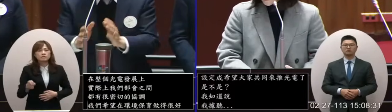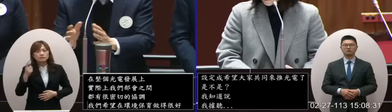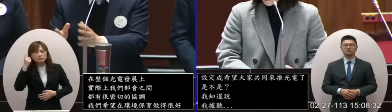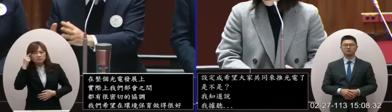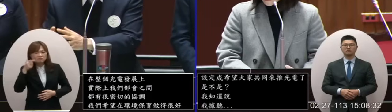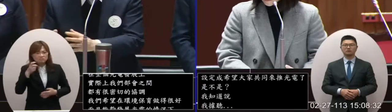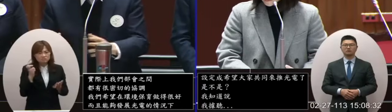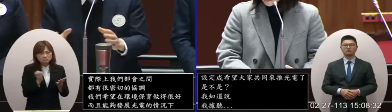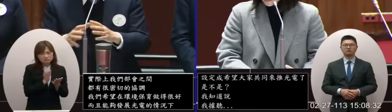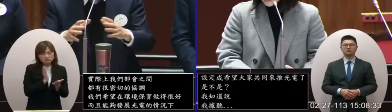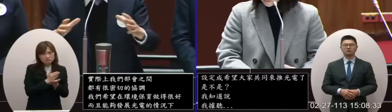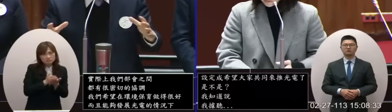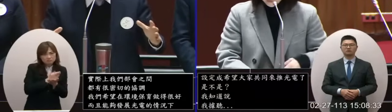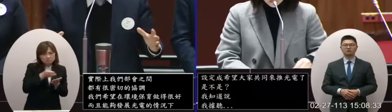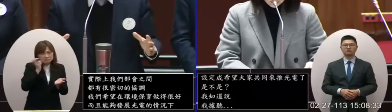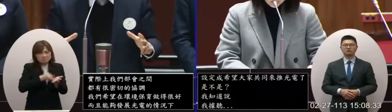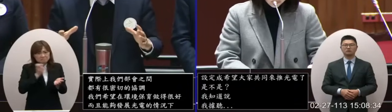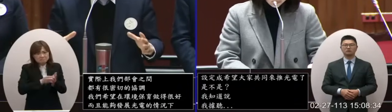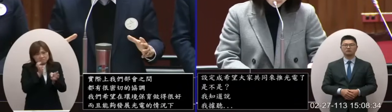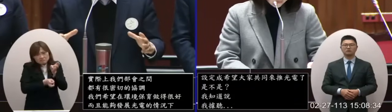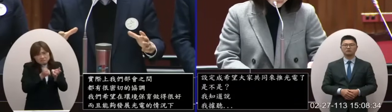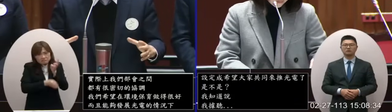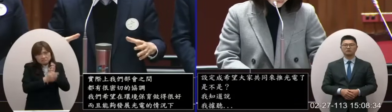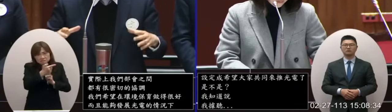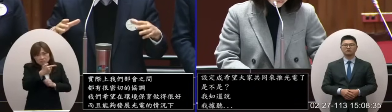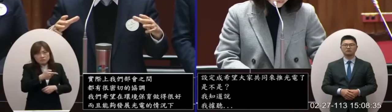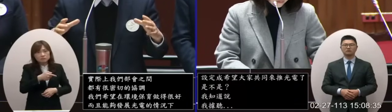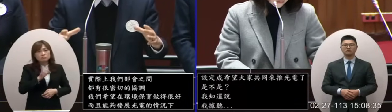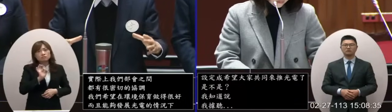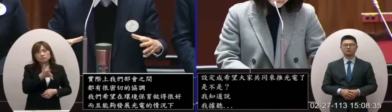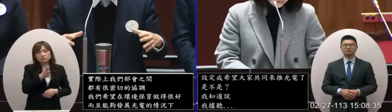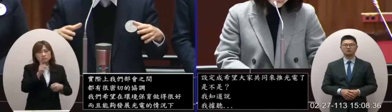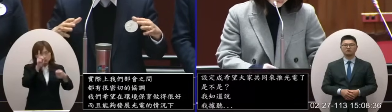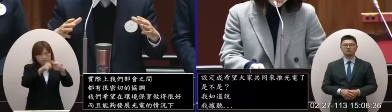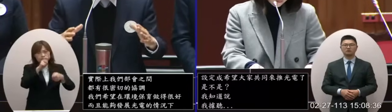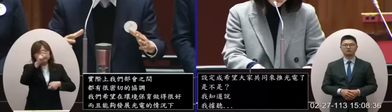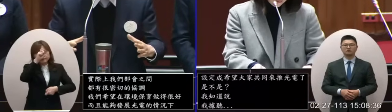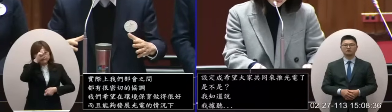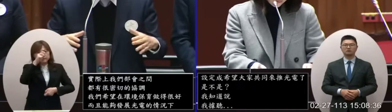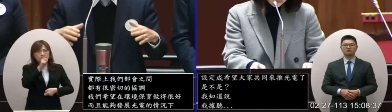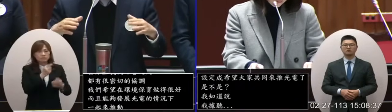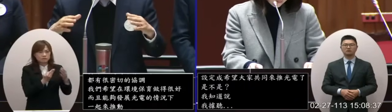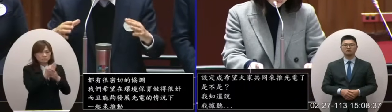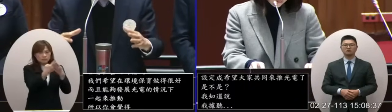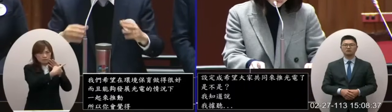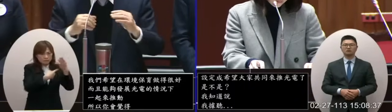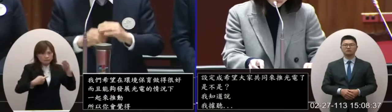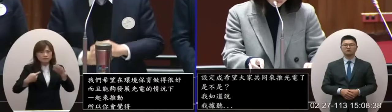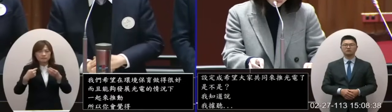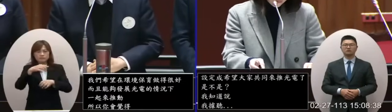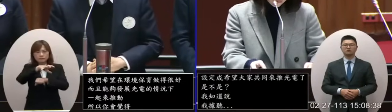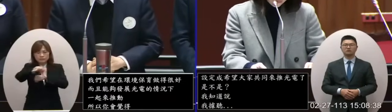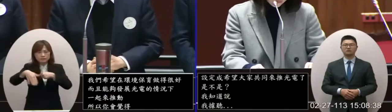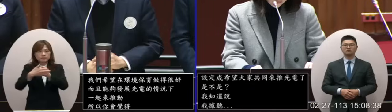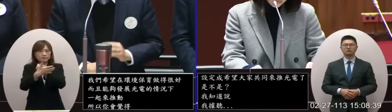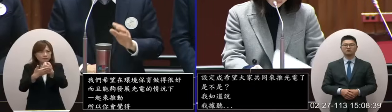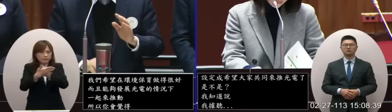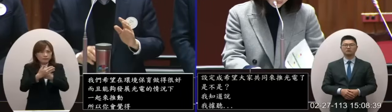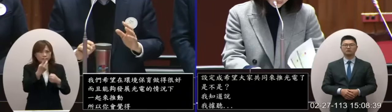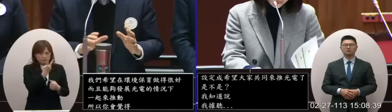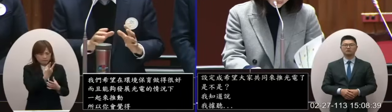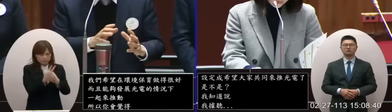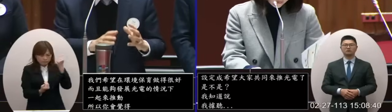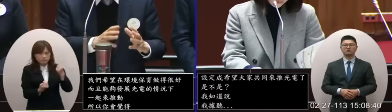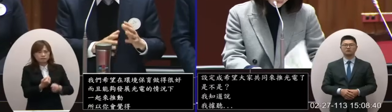审查这么多啊？问题就是说是希望台湾能够有产业的发展，又有环境的保护，通通能够兼顾嘛。所